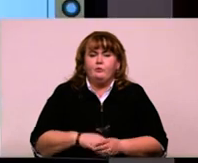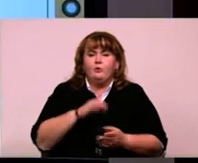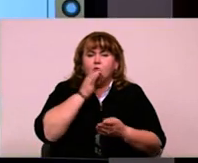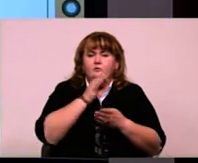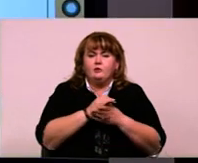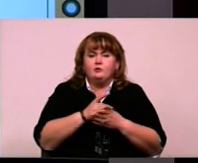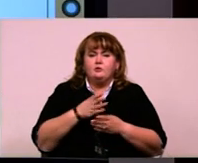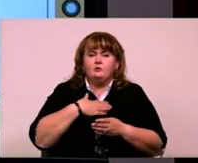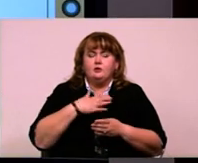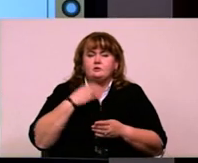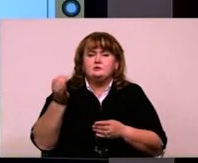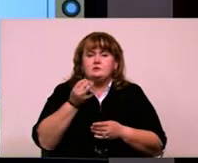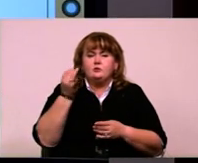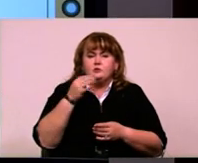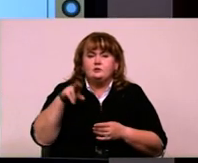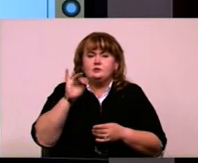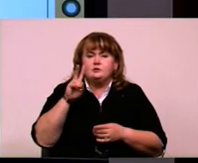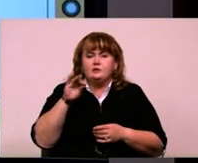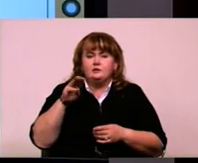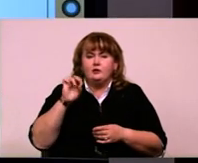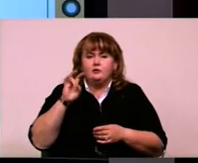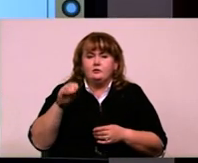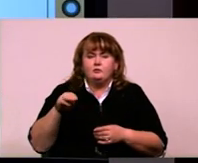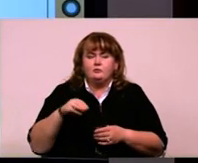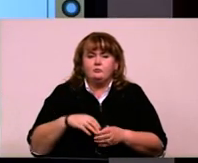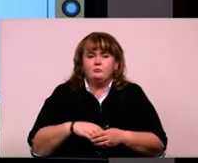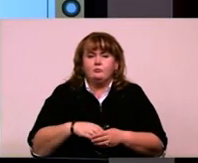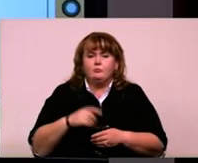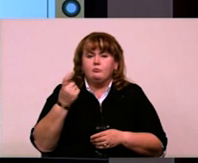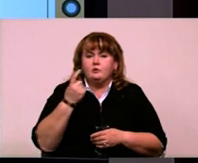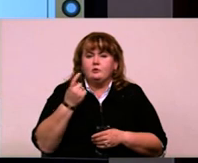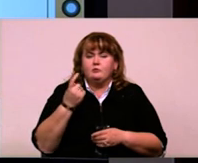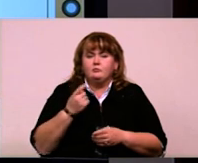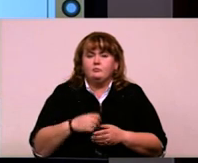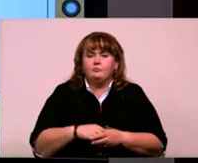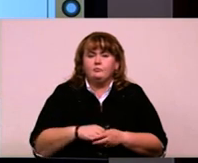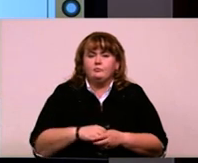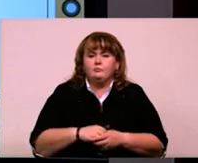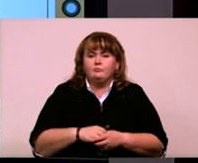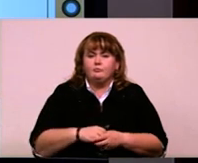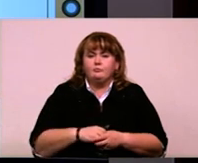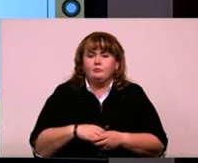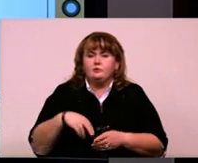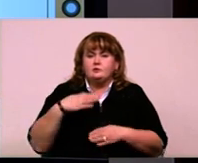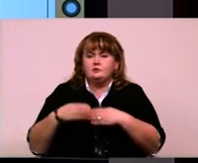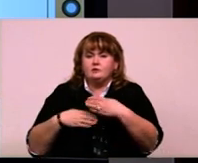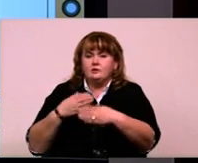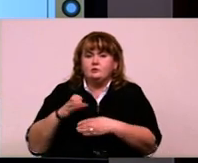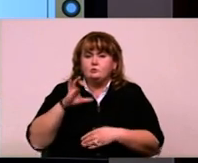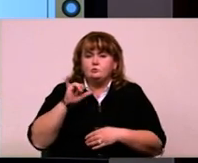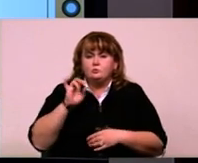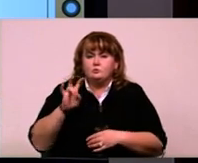ответы на наш исторический диктант. Первый ответ. Династия